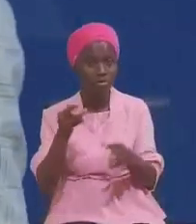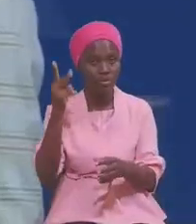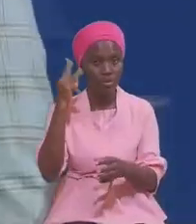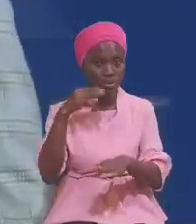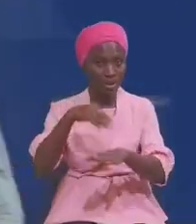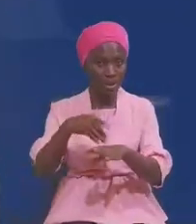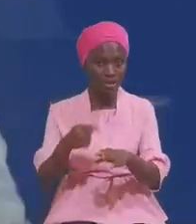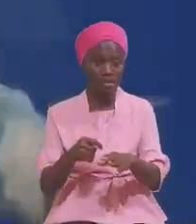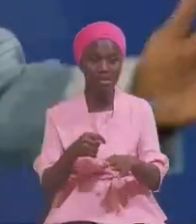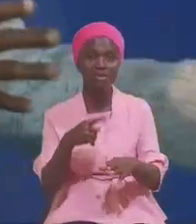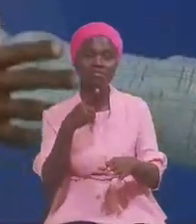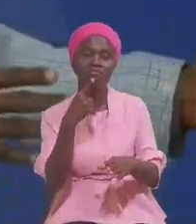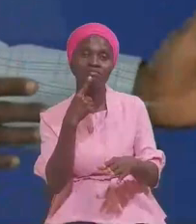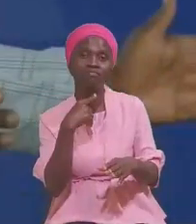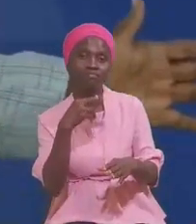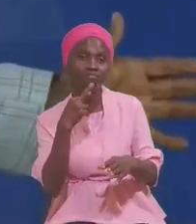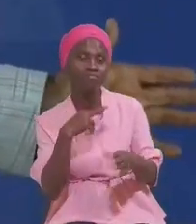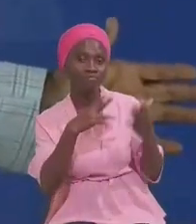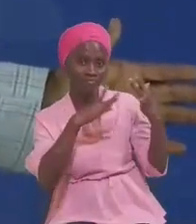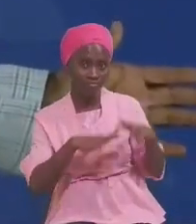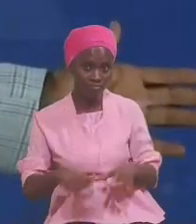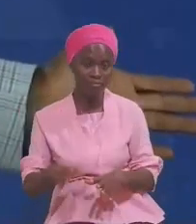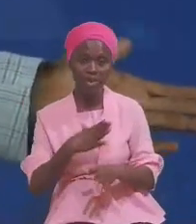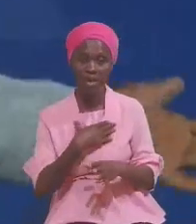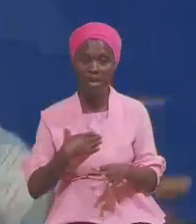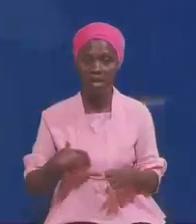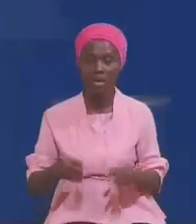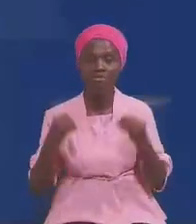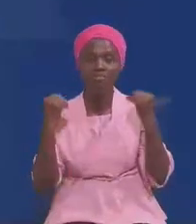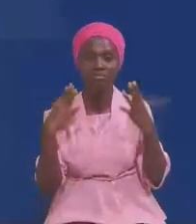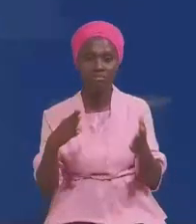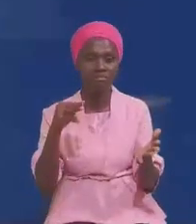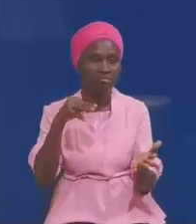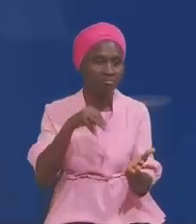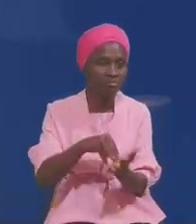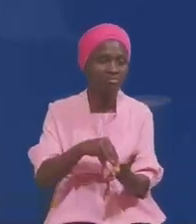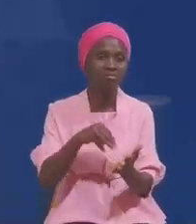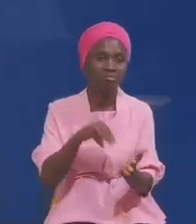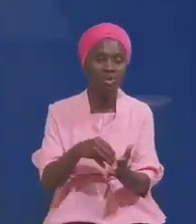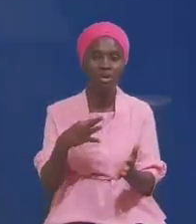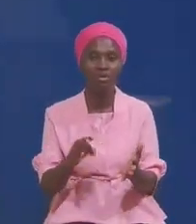mer Rouge et des milliers, des millions des enfants d'Israël devaient